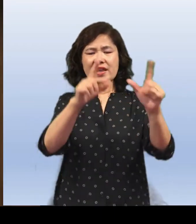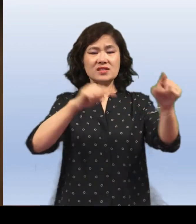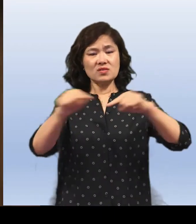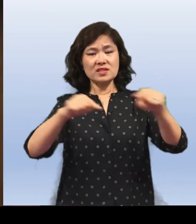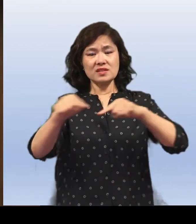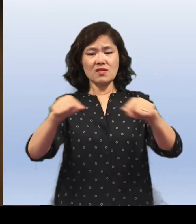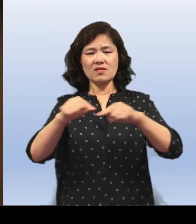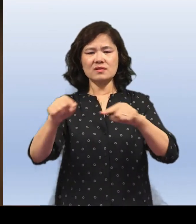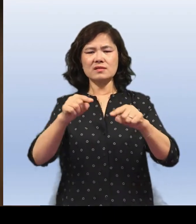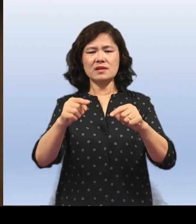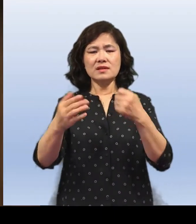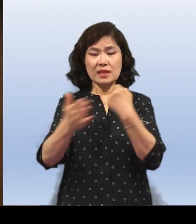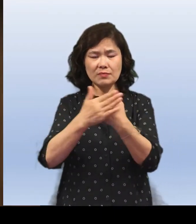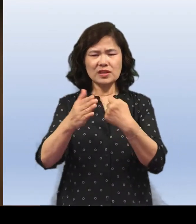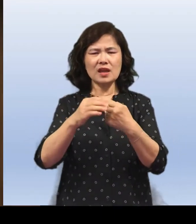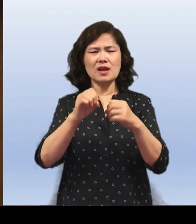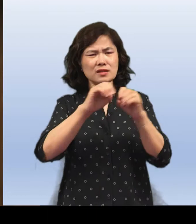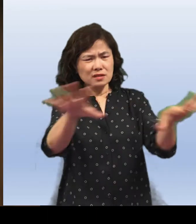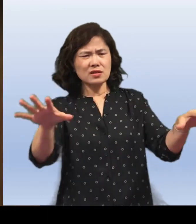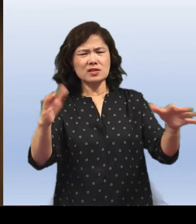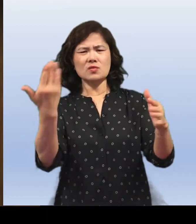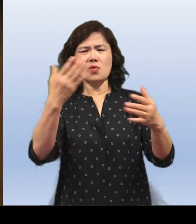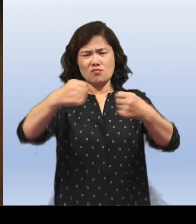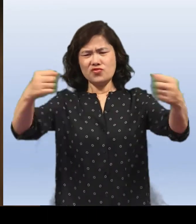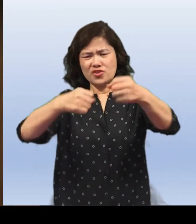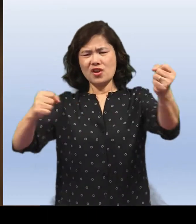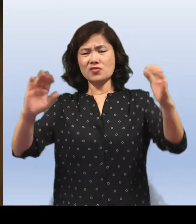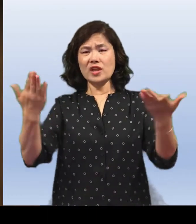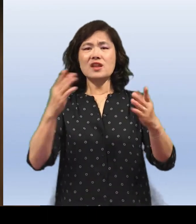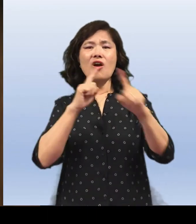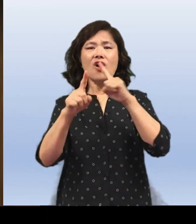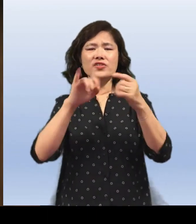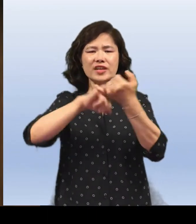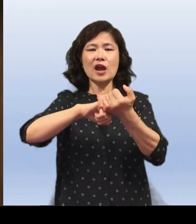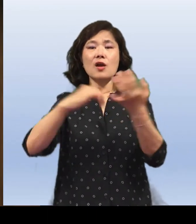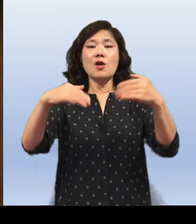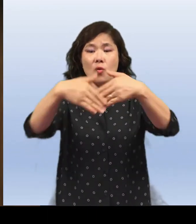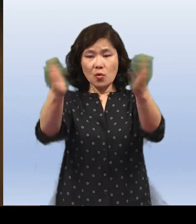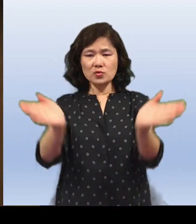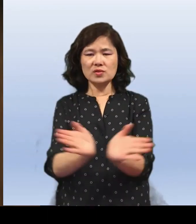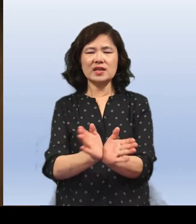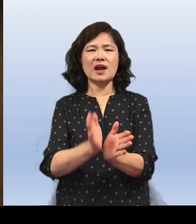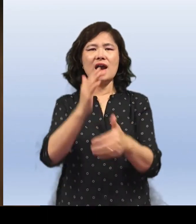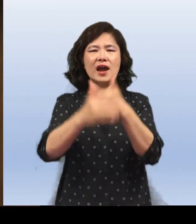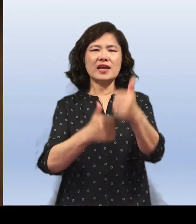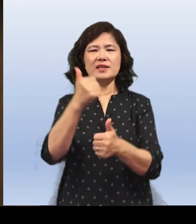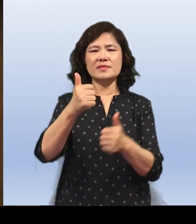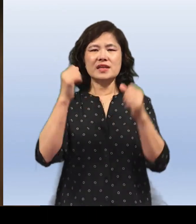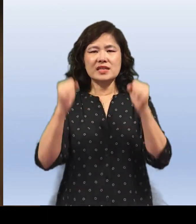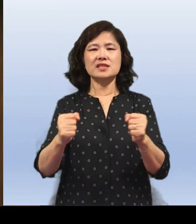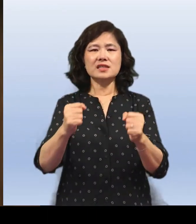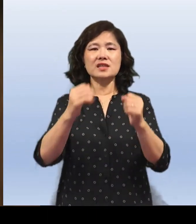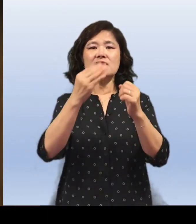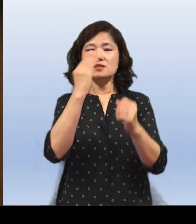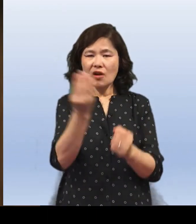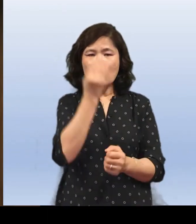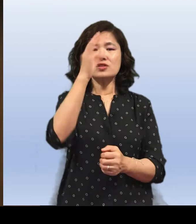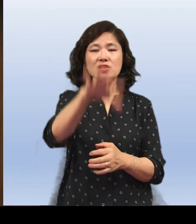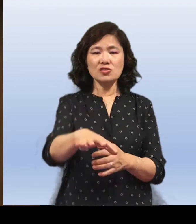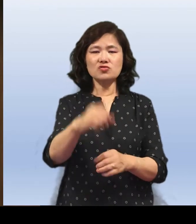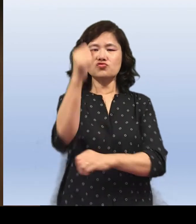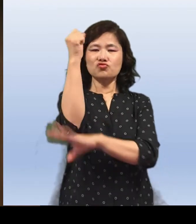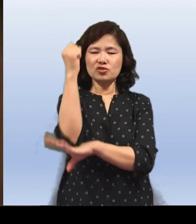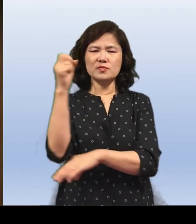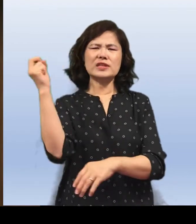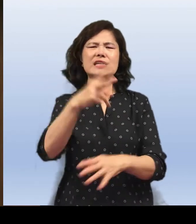상황으로 흩어지고 분열된 언약 공동체가 하나님이 임재해 계시는 성전을 중심으로 다시